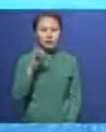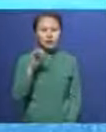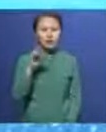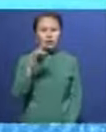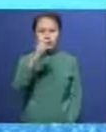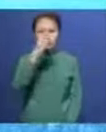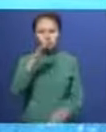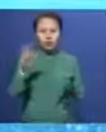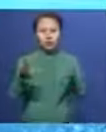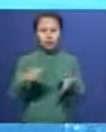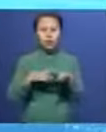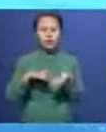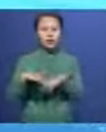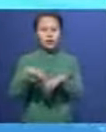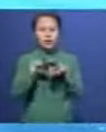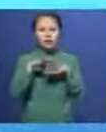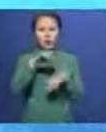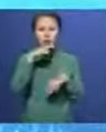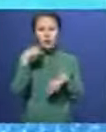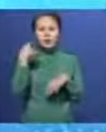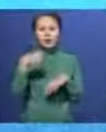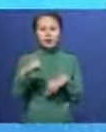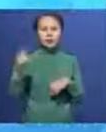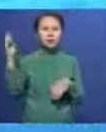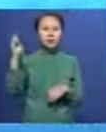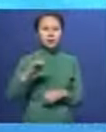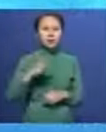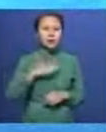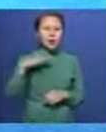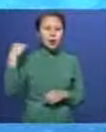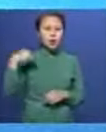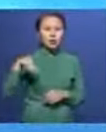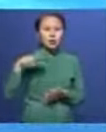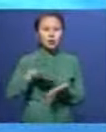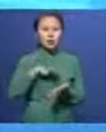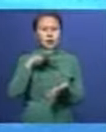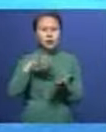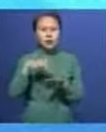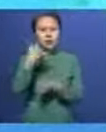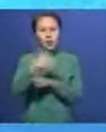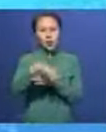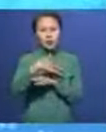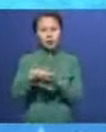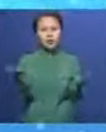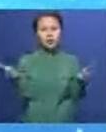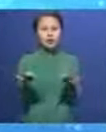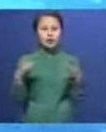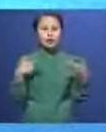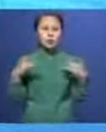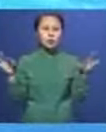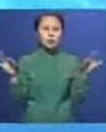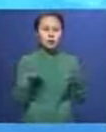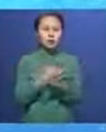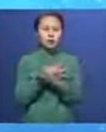Эквадорлық үндістер ел аралап жүр. Ресейді шарлап, елімізге жеткен шағын фольклорлық топ Ақтөбе қаласының көшелерінде өнер көрсетуде.